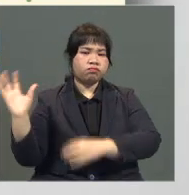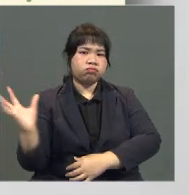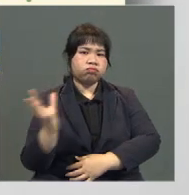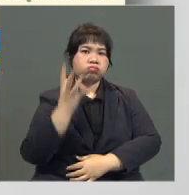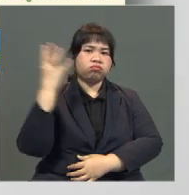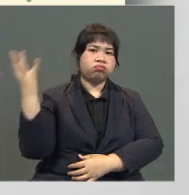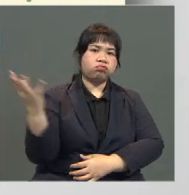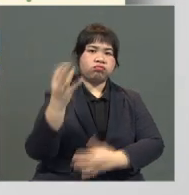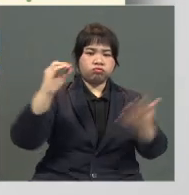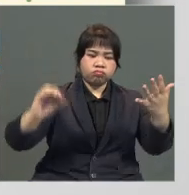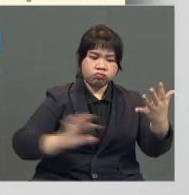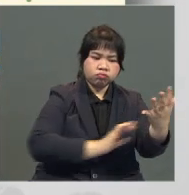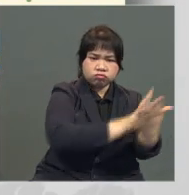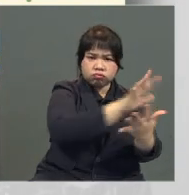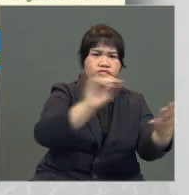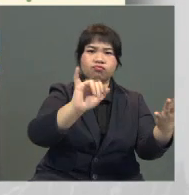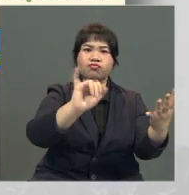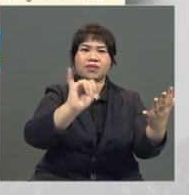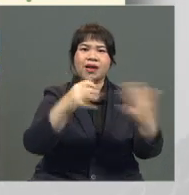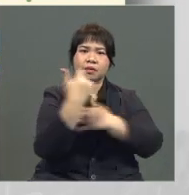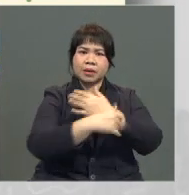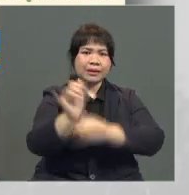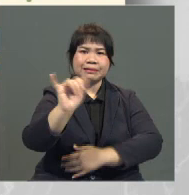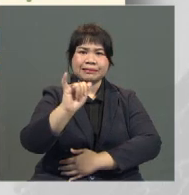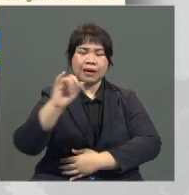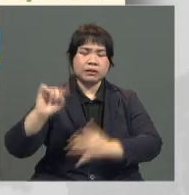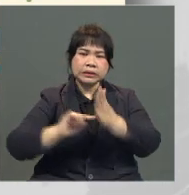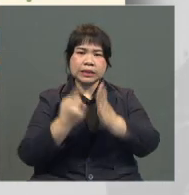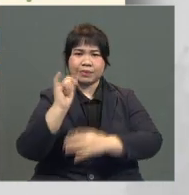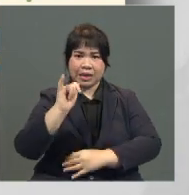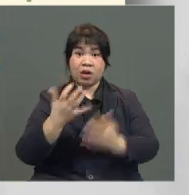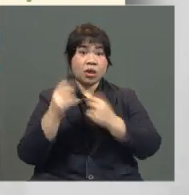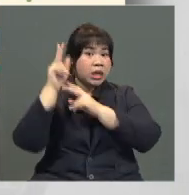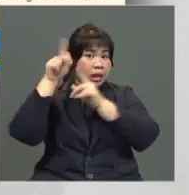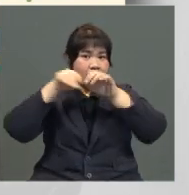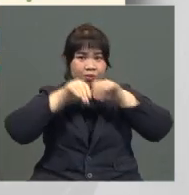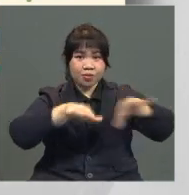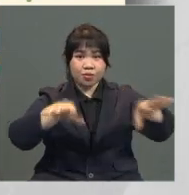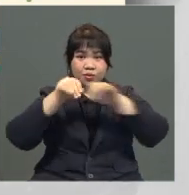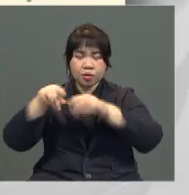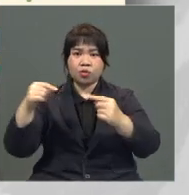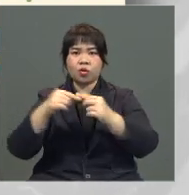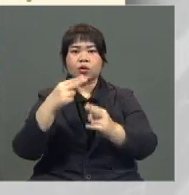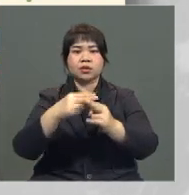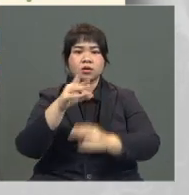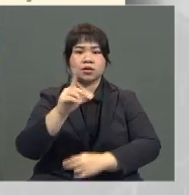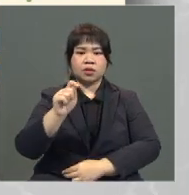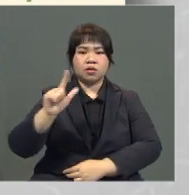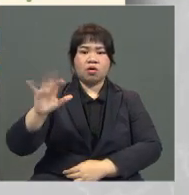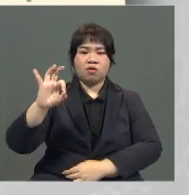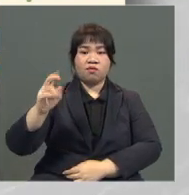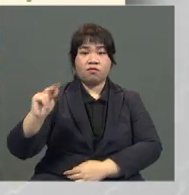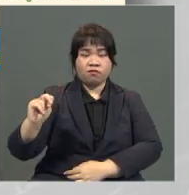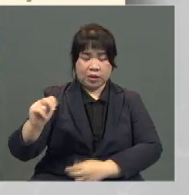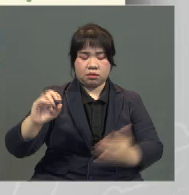ตัวยังไม่เห็นทิศทางว่าจะเข้าในประเทศไหนด้วยซ้ำค่ะข่าวลือที่มีการแชร์กันนะคะว่าพายุดอลฟินกำลังเคลื่อน